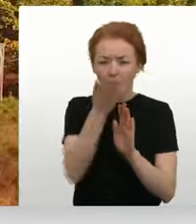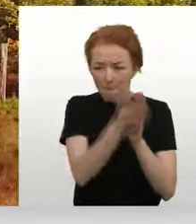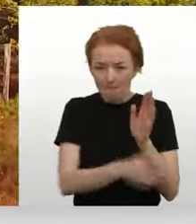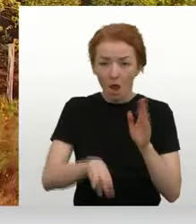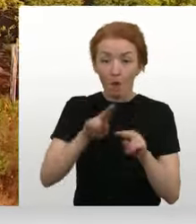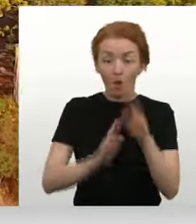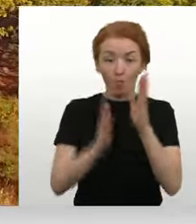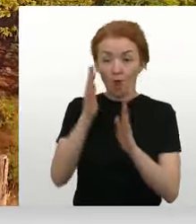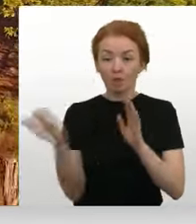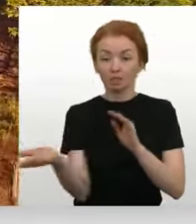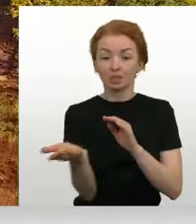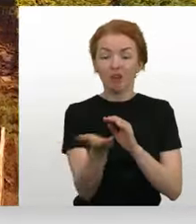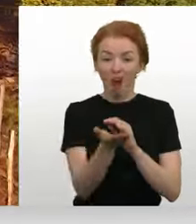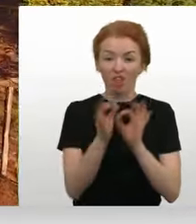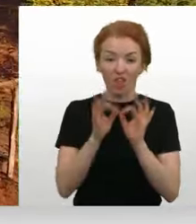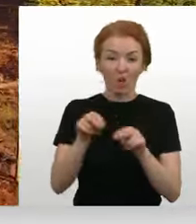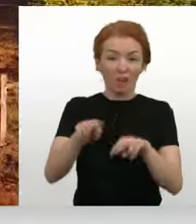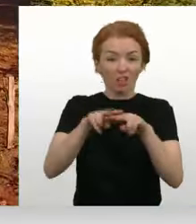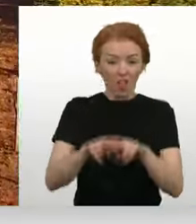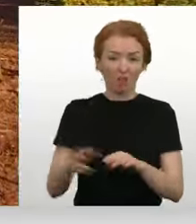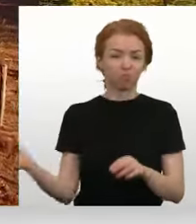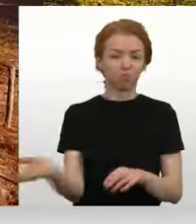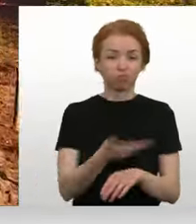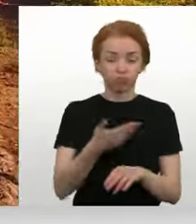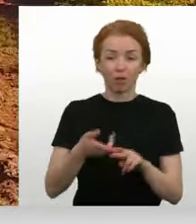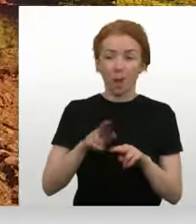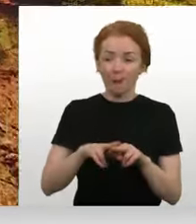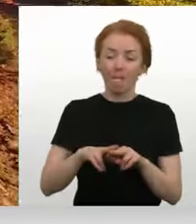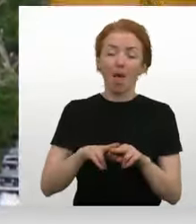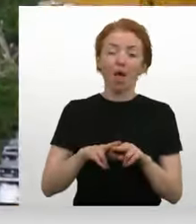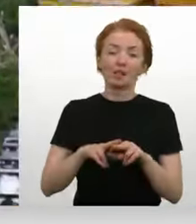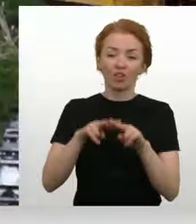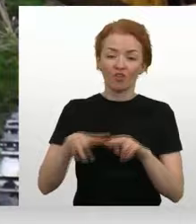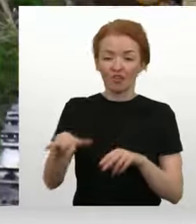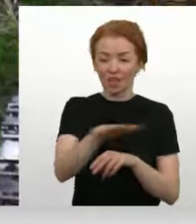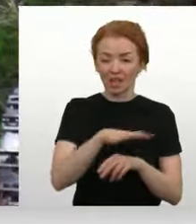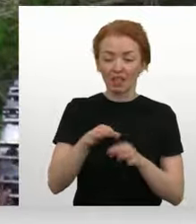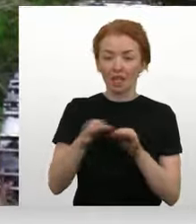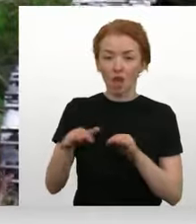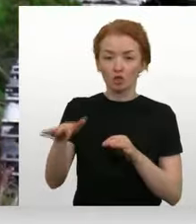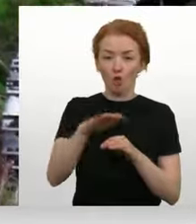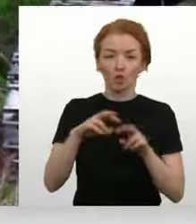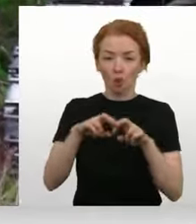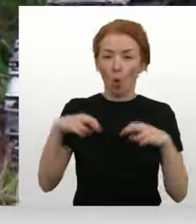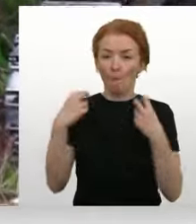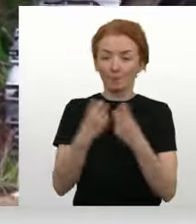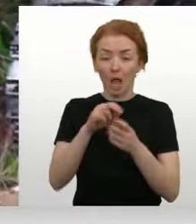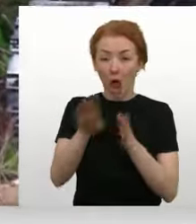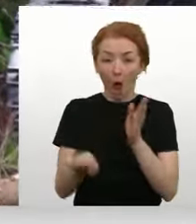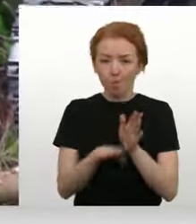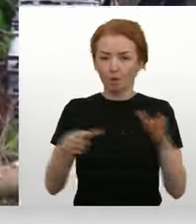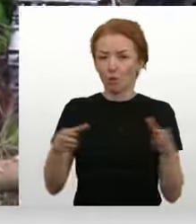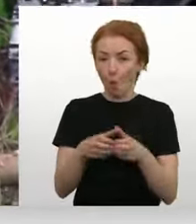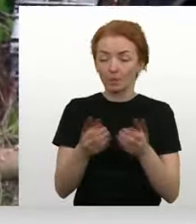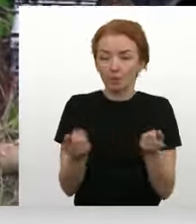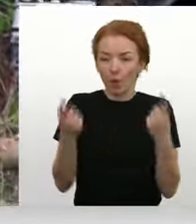strādes laikā šīs vietas tiek iznīcinātas. Saimes tautsaimniecības agrārās vides un reģionālās politikas komisijas apakškomisijā